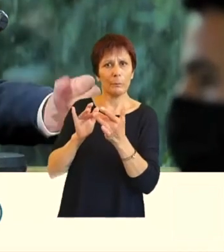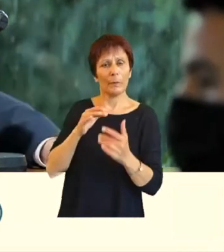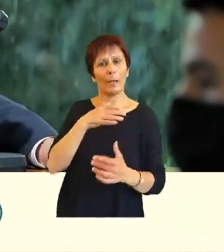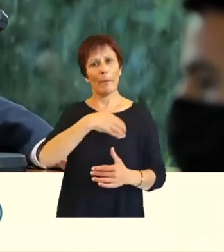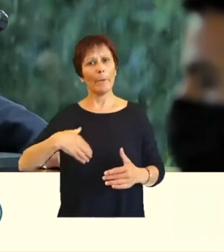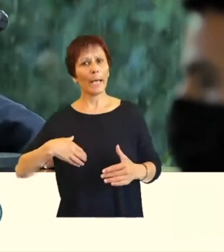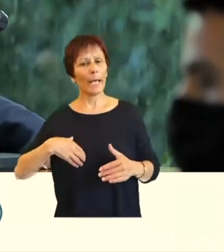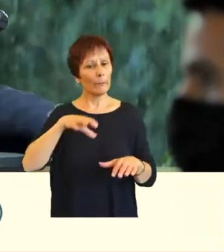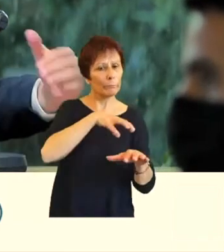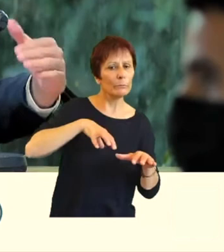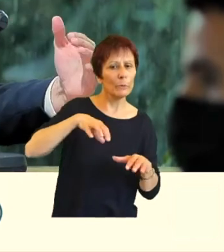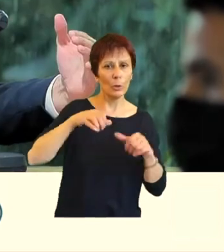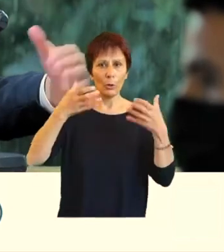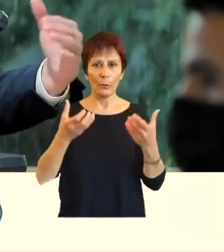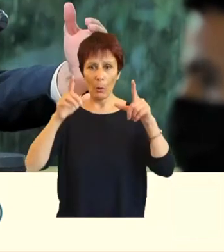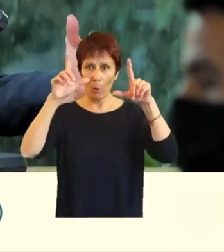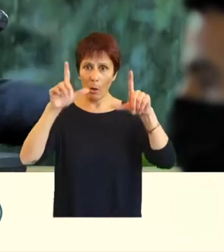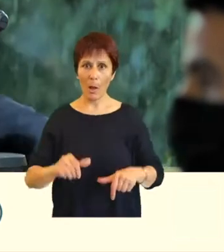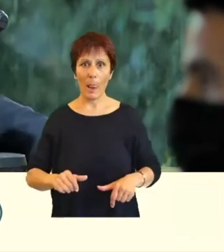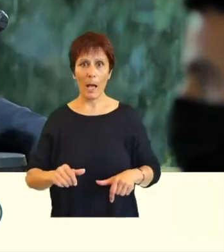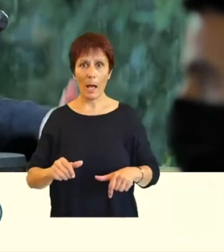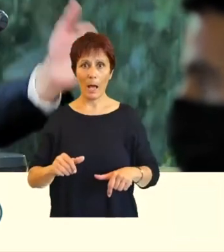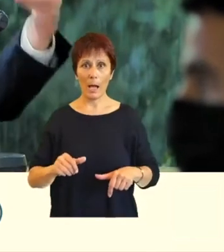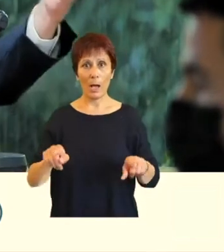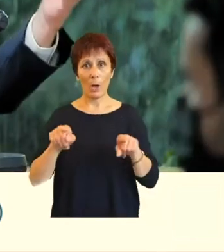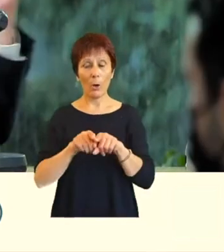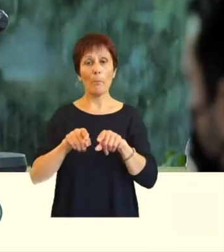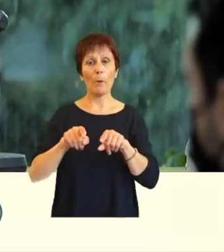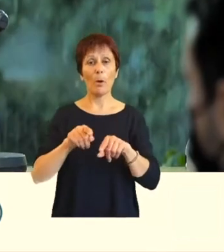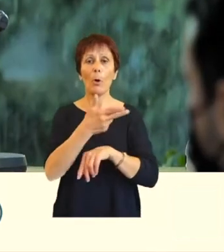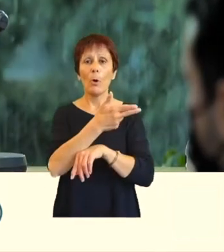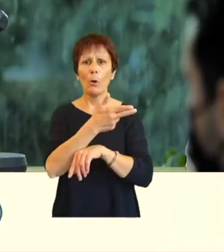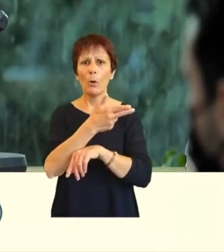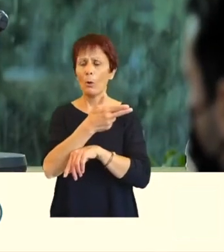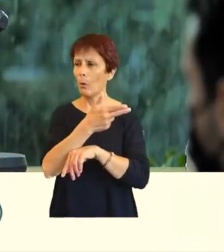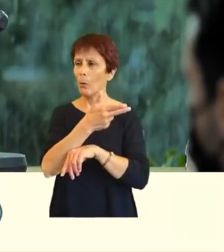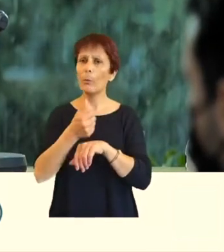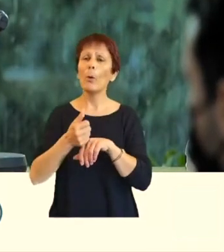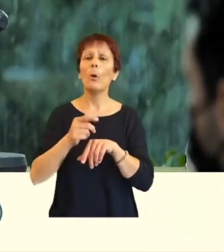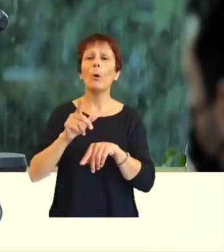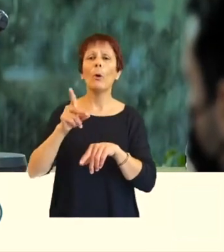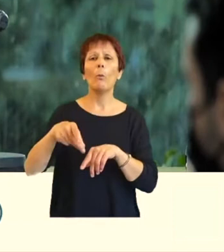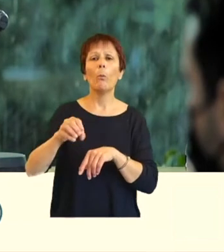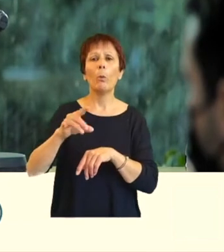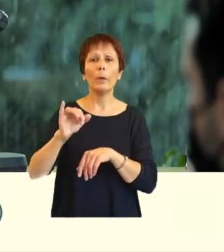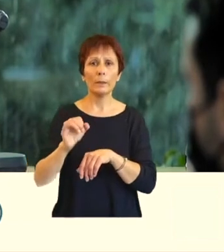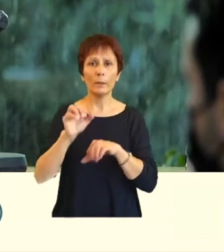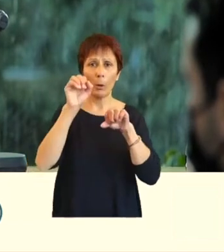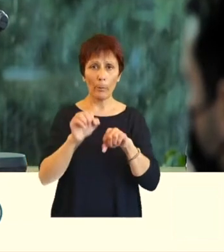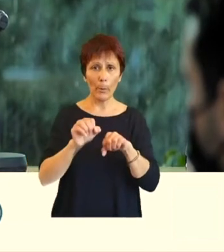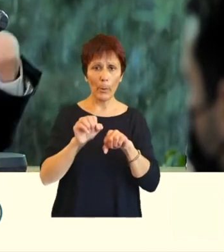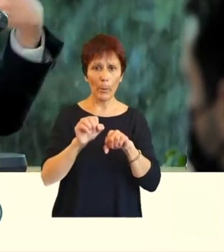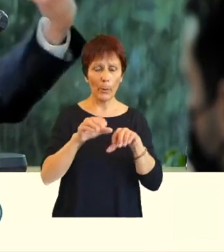présents en prenant un plateau à Bureaupolis pour d'une part, deux plateaux, pour permettre d'une part aux étudiants de